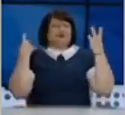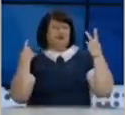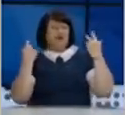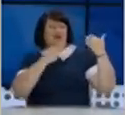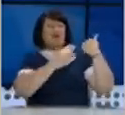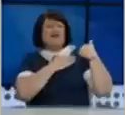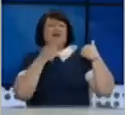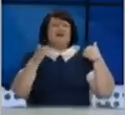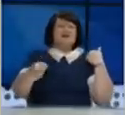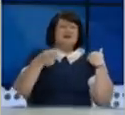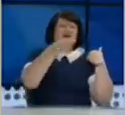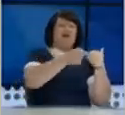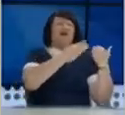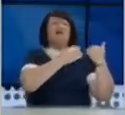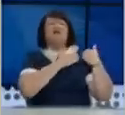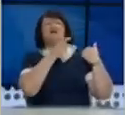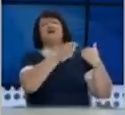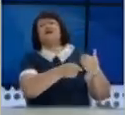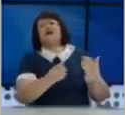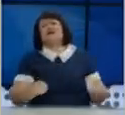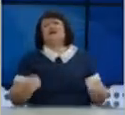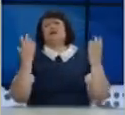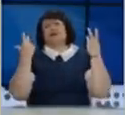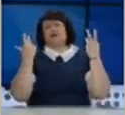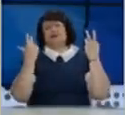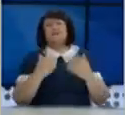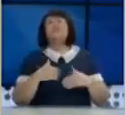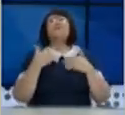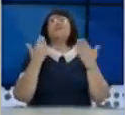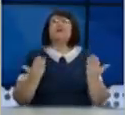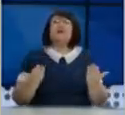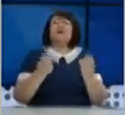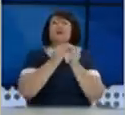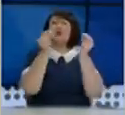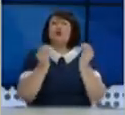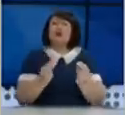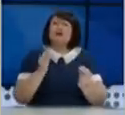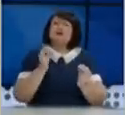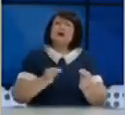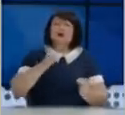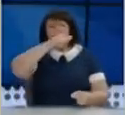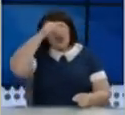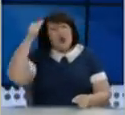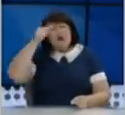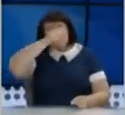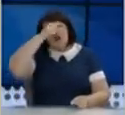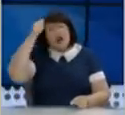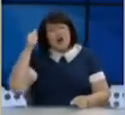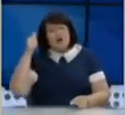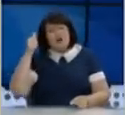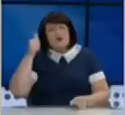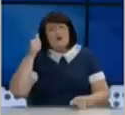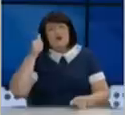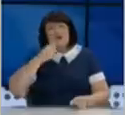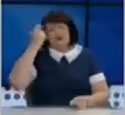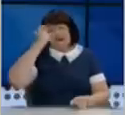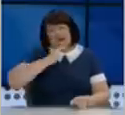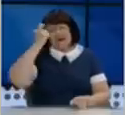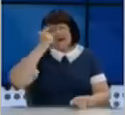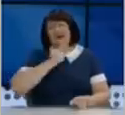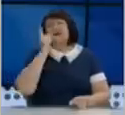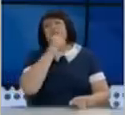οι δήθεν υπεύθυνοι και αρμόδιοι. Και μετά να έρχονται κάθε καλοκαίρι και να χύνουν